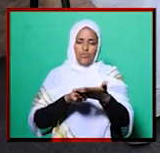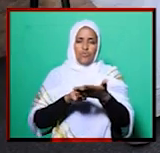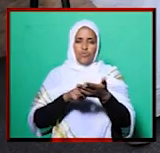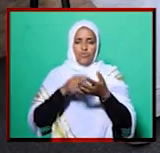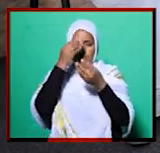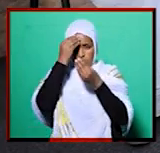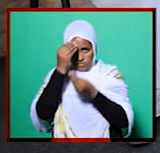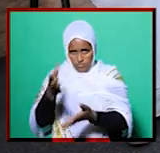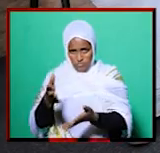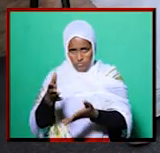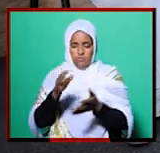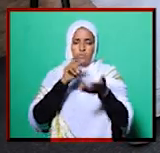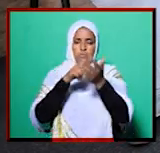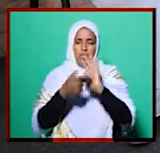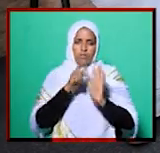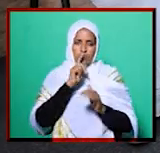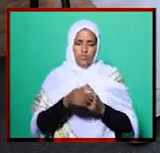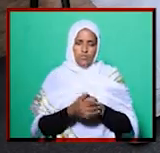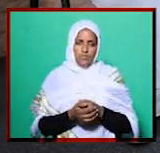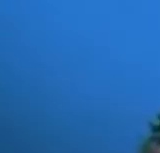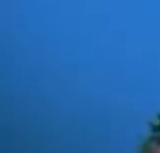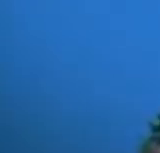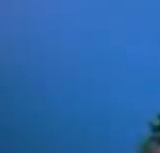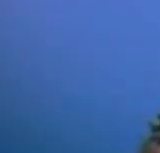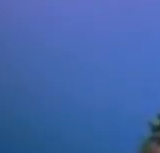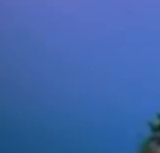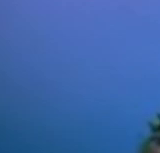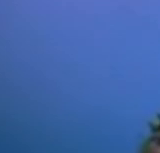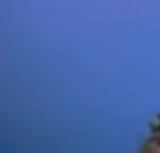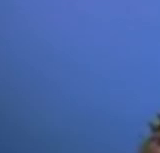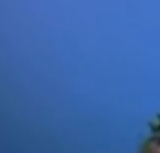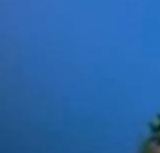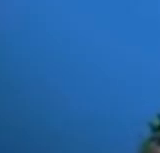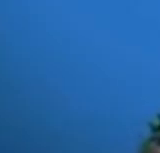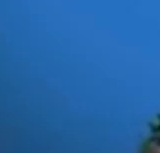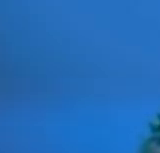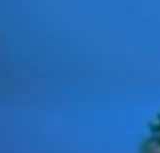እንዲያነበው እጠቁማለሁ ወይም አሳስባለሁ ማለት ነው።